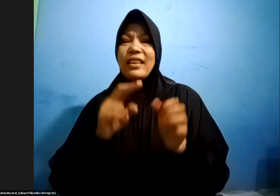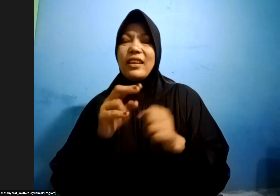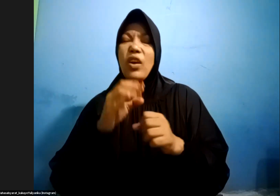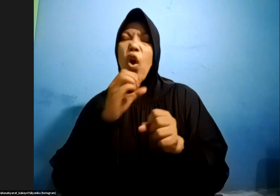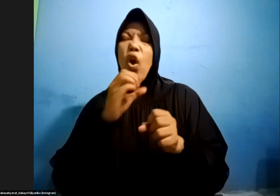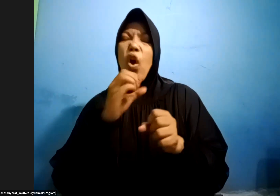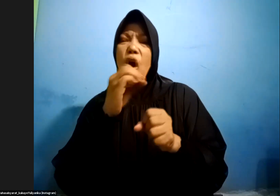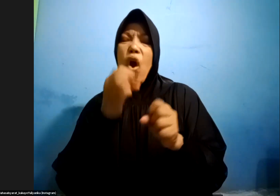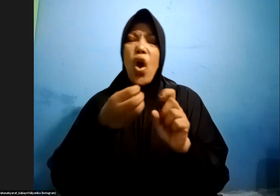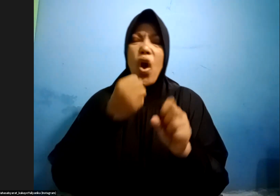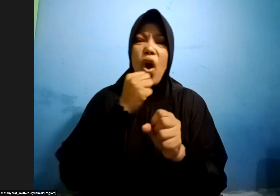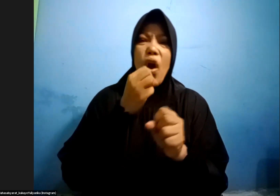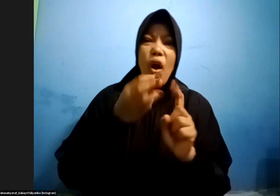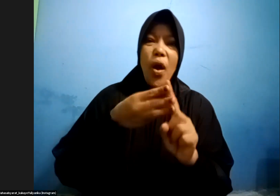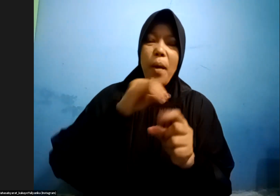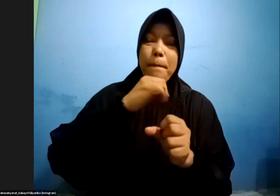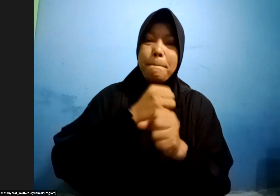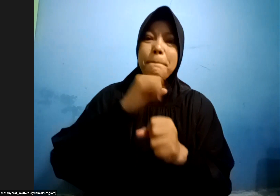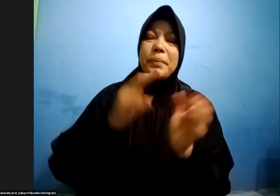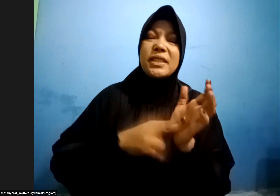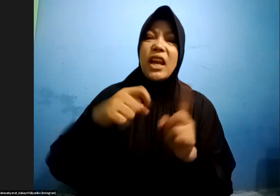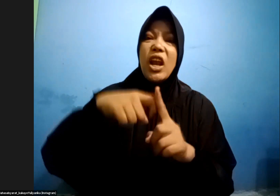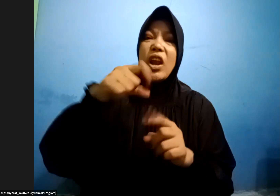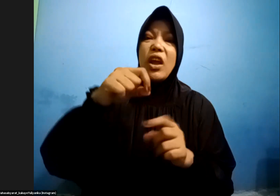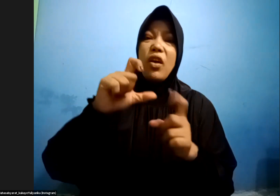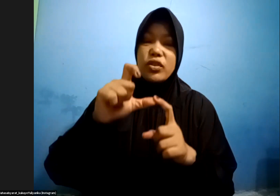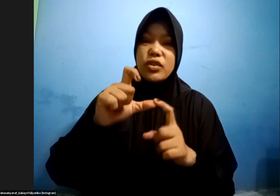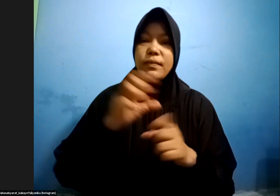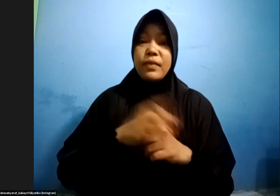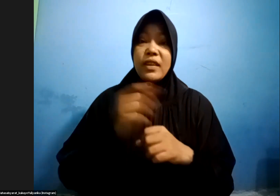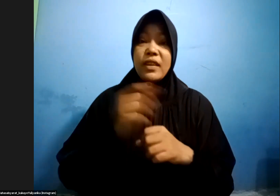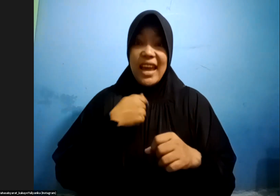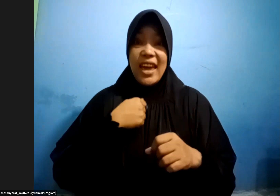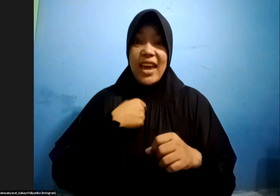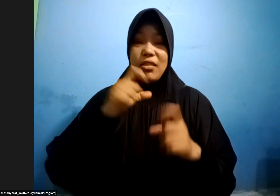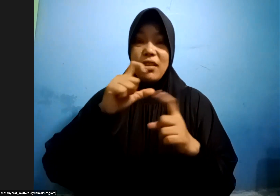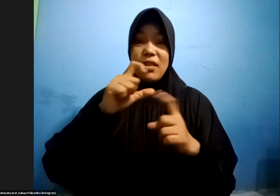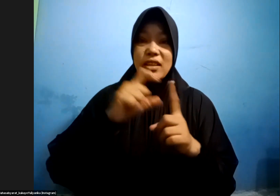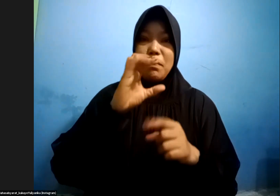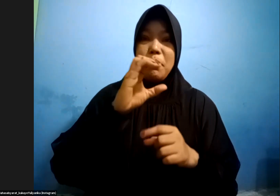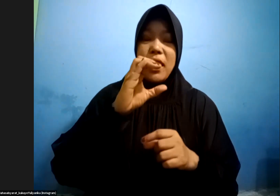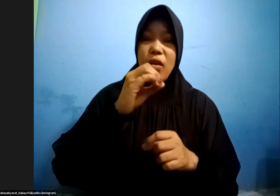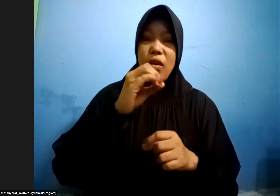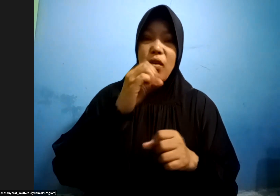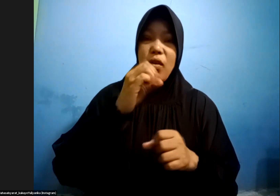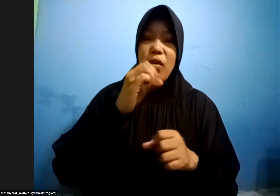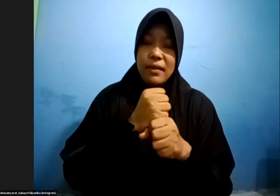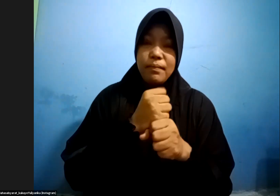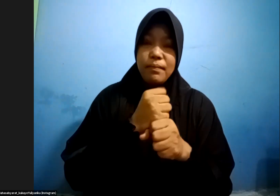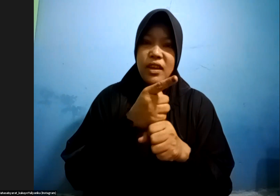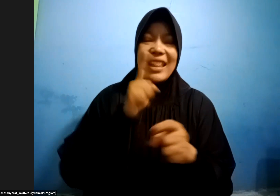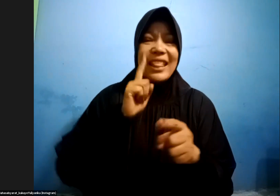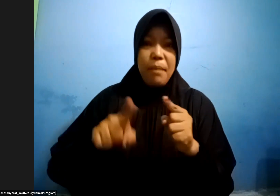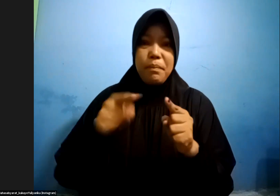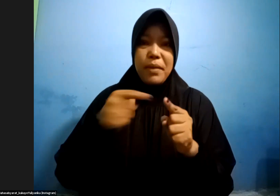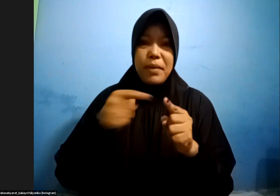gitu. Di sini memang saya sebagai SPOG, sebagai klinisi, sebagai Obgyn gitu ya, tetapi sekaligus